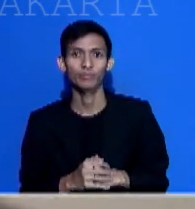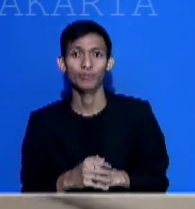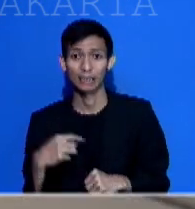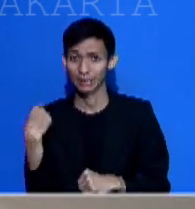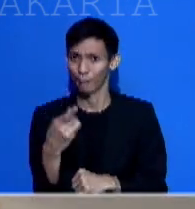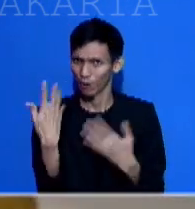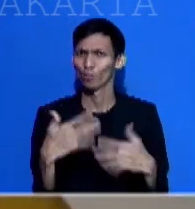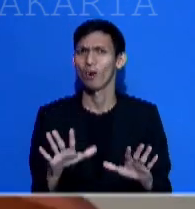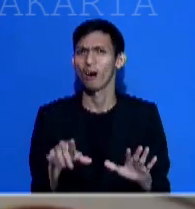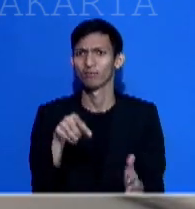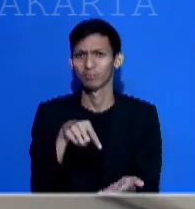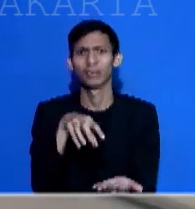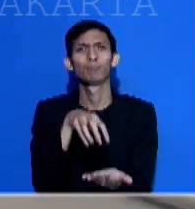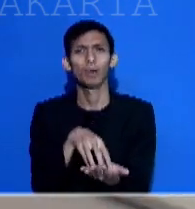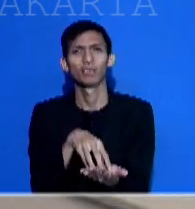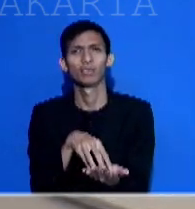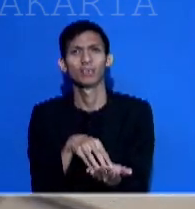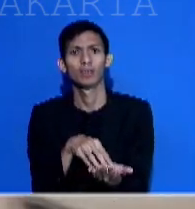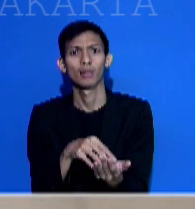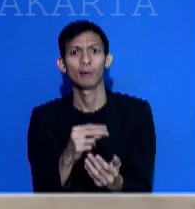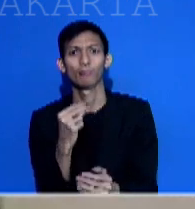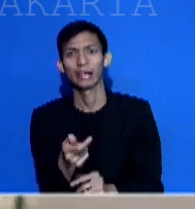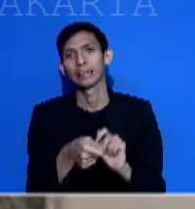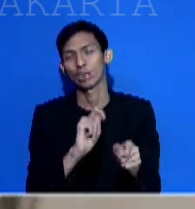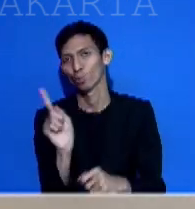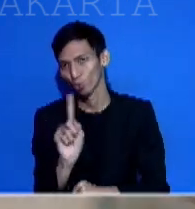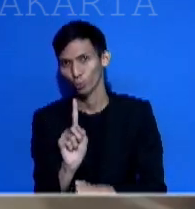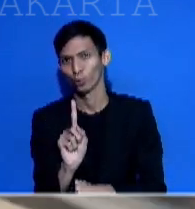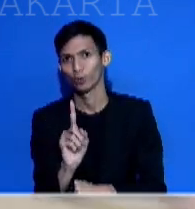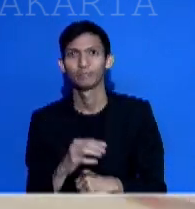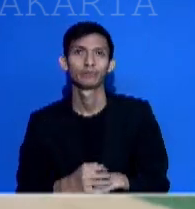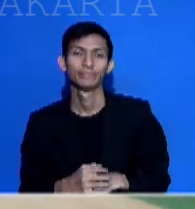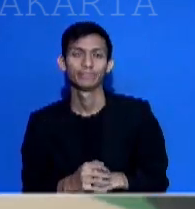nih guys. Kita saatnya beli tiket dulu. Satu ya, Pak ya? Ya.